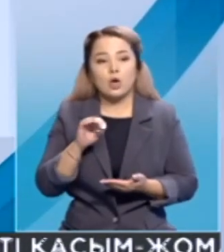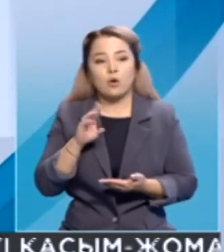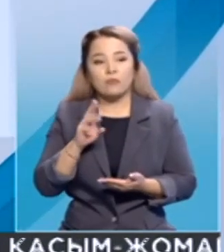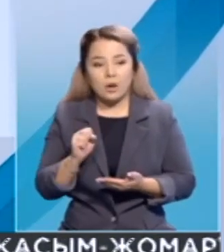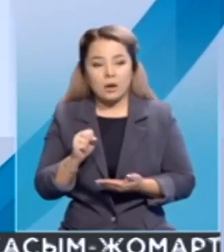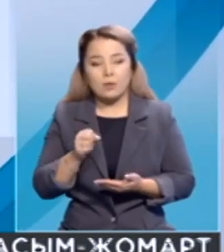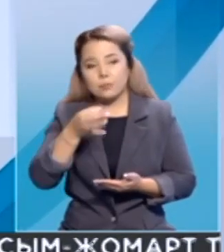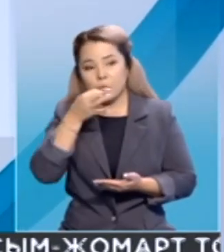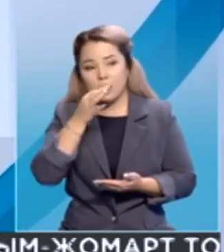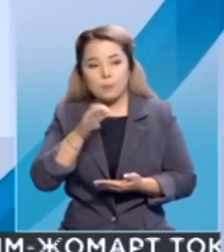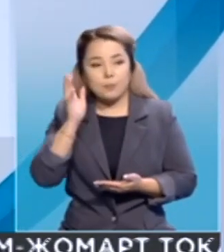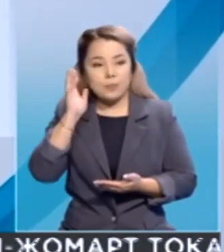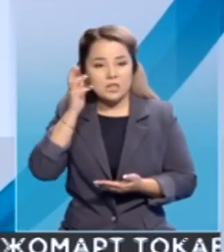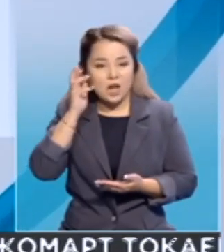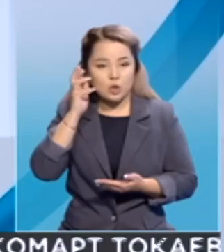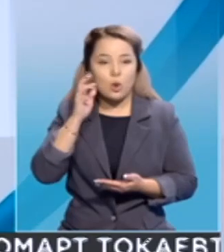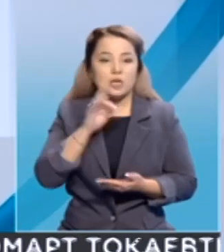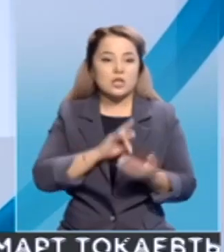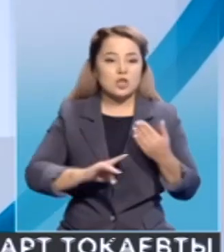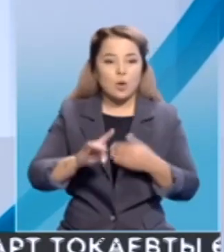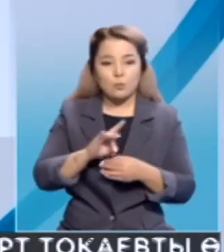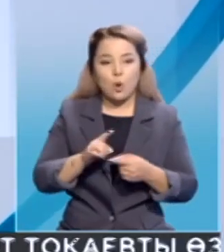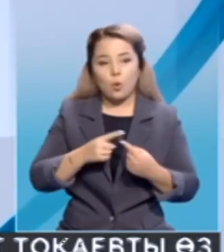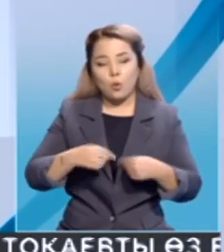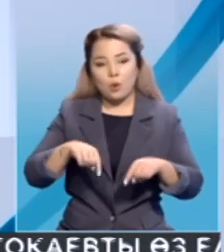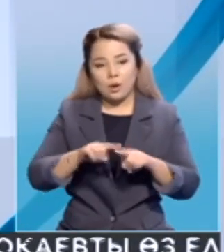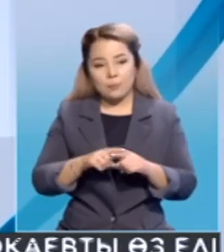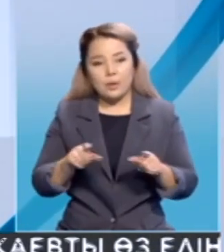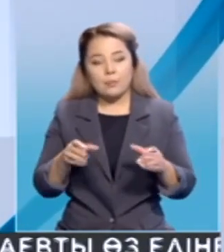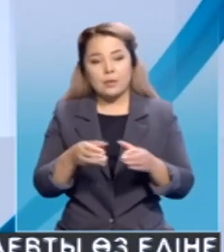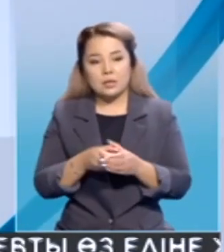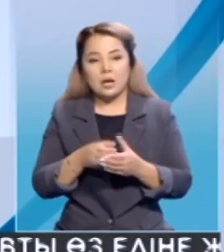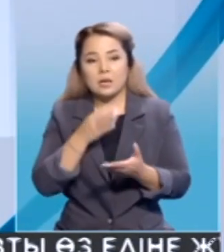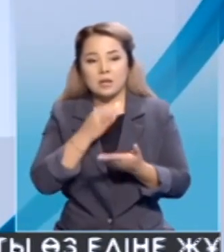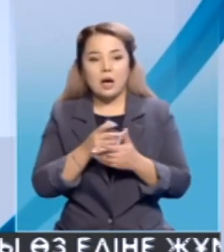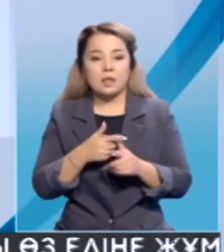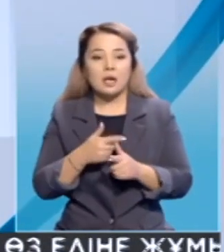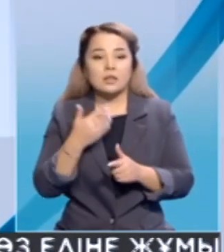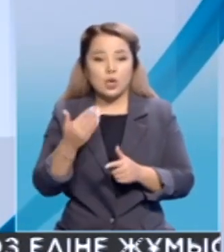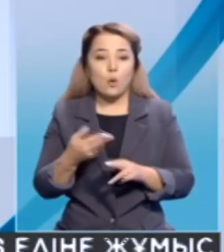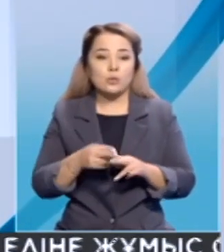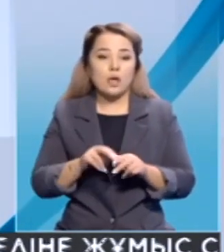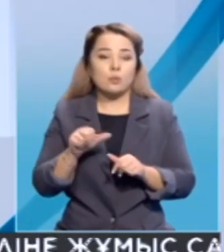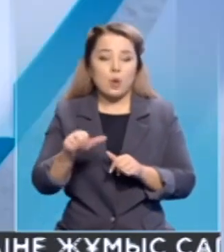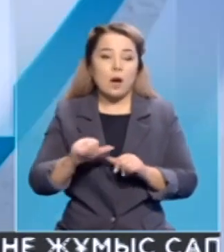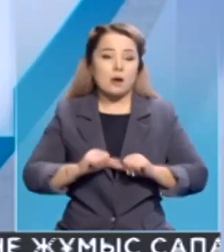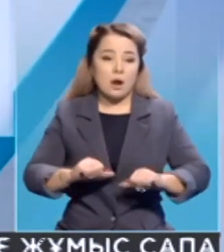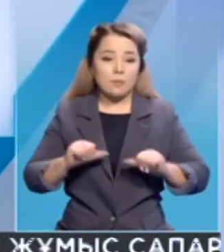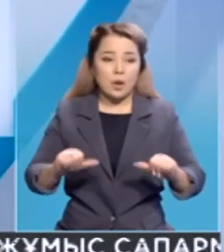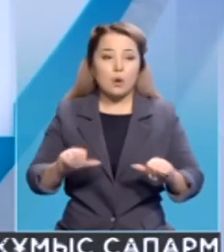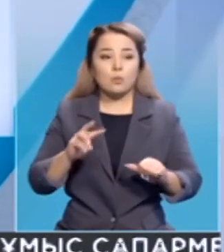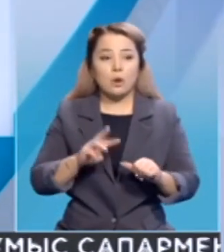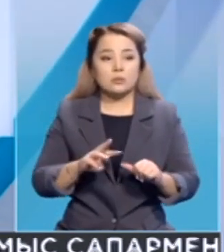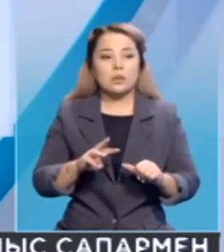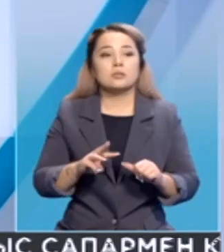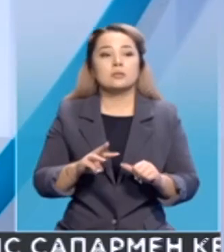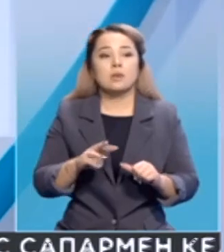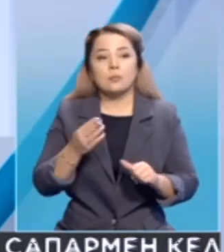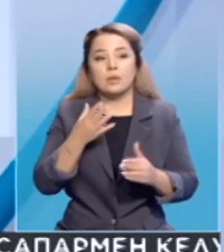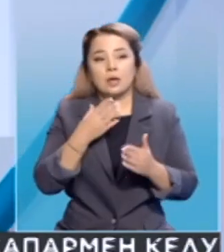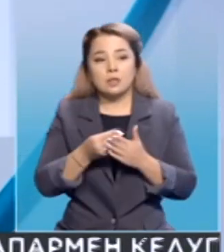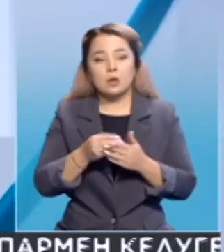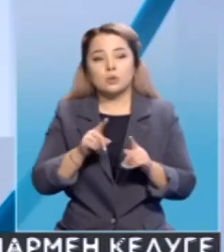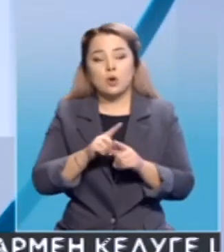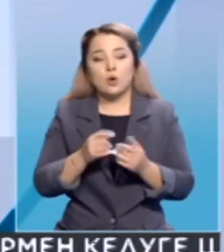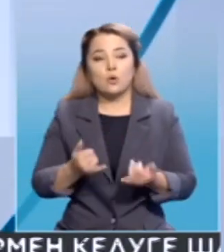Бизақова, тәжірибелік психология республикалық қоғамдық бірлестігі атынан. Бұдан бөлек комиссия Мұқалмас қоғамдық бірлестігі